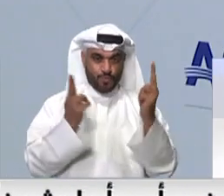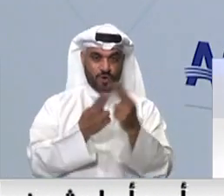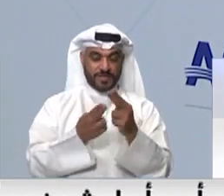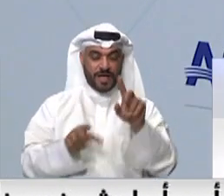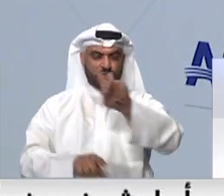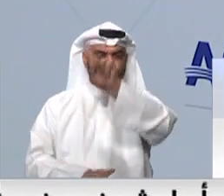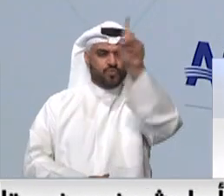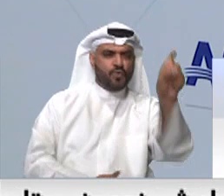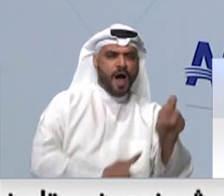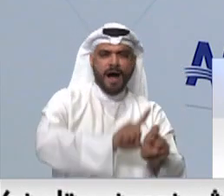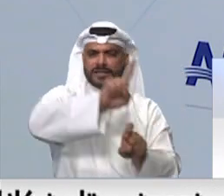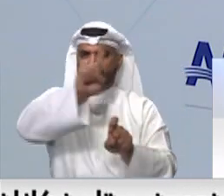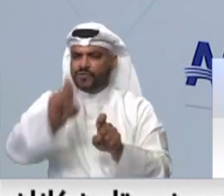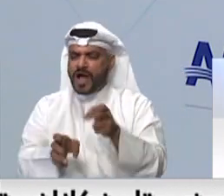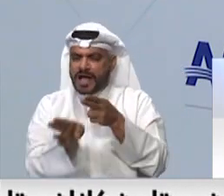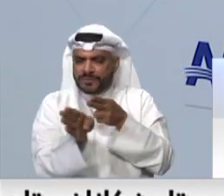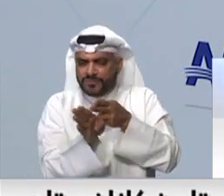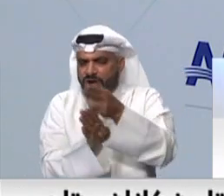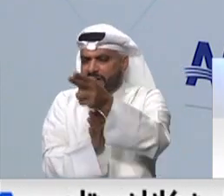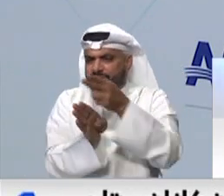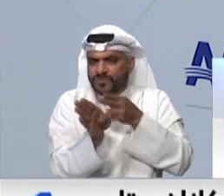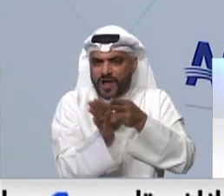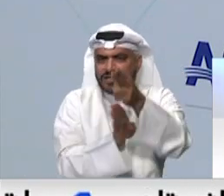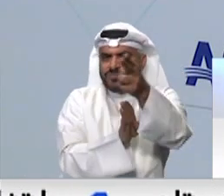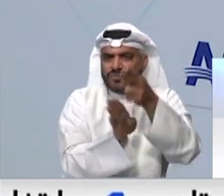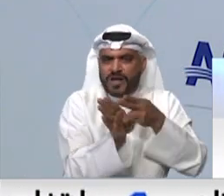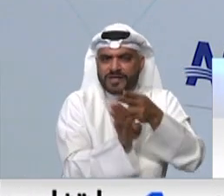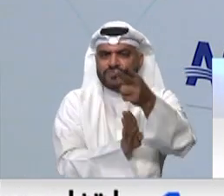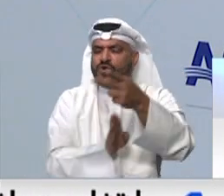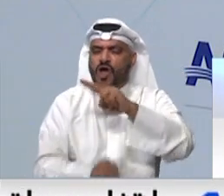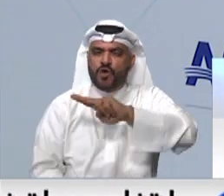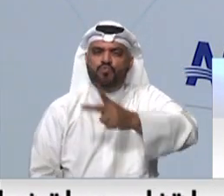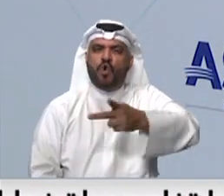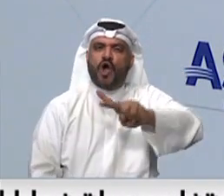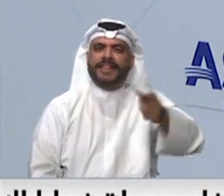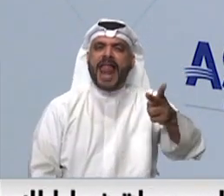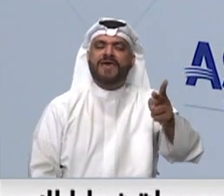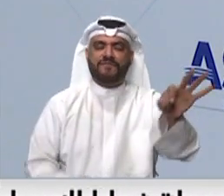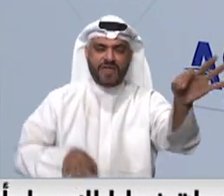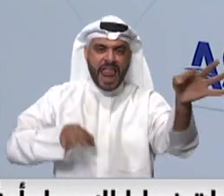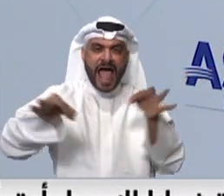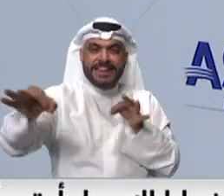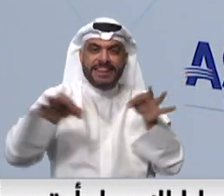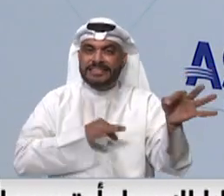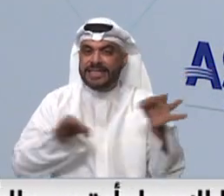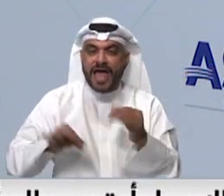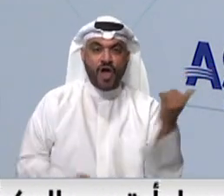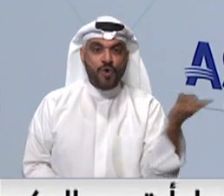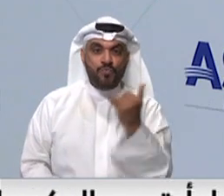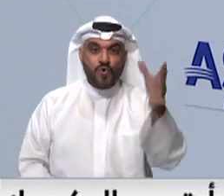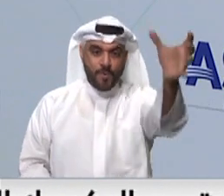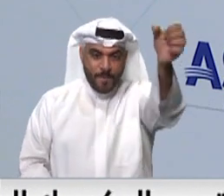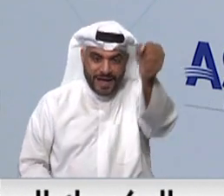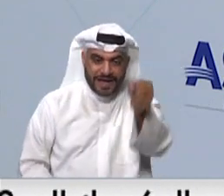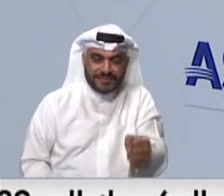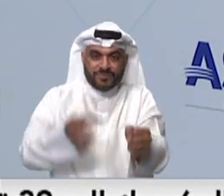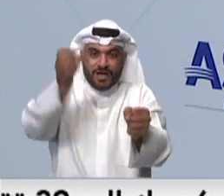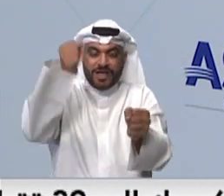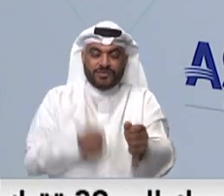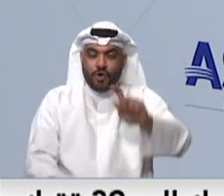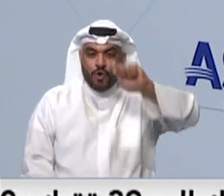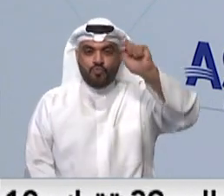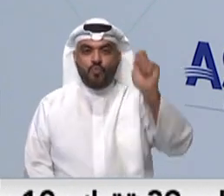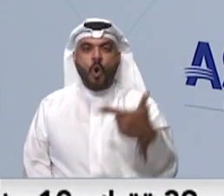سيناقش العديد من المسارات الهندسية التخصصية التي تركز على استثمار الفرص الواعدة في هذا المجال